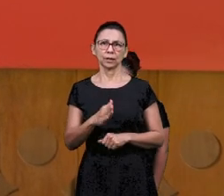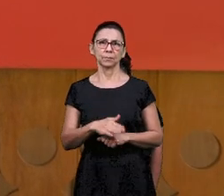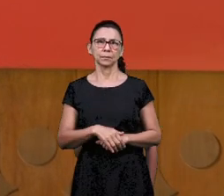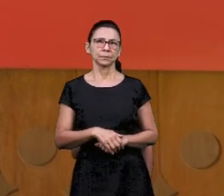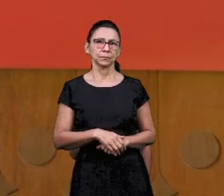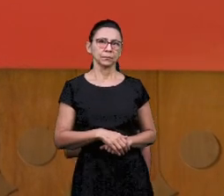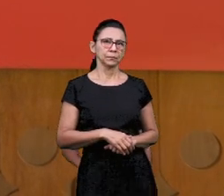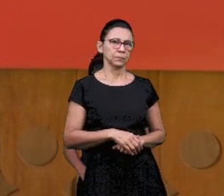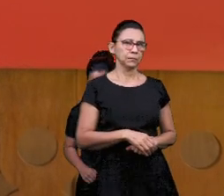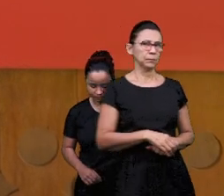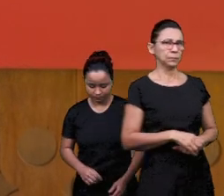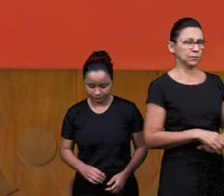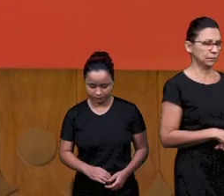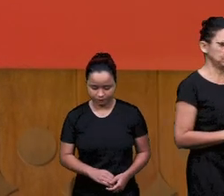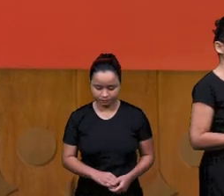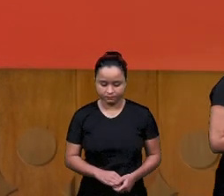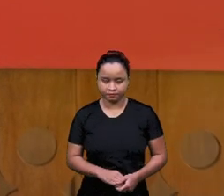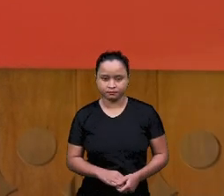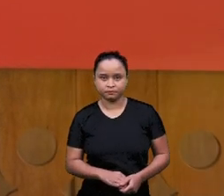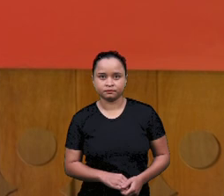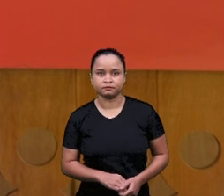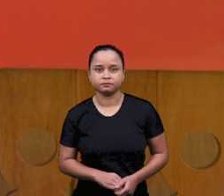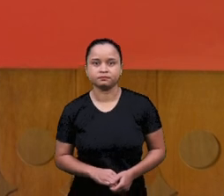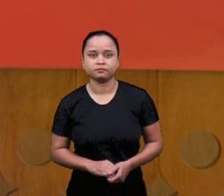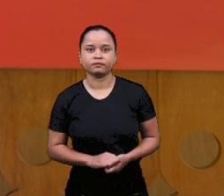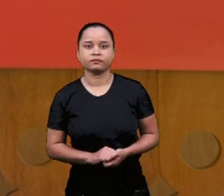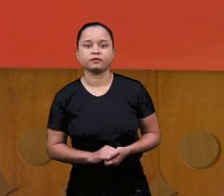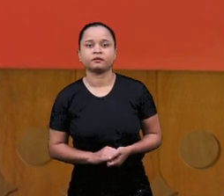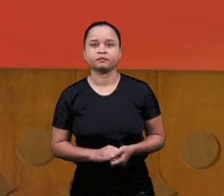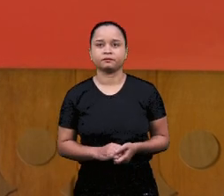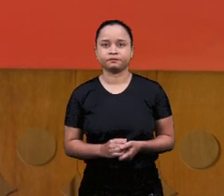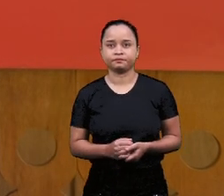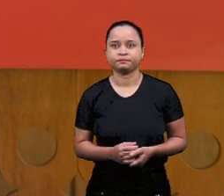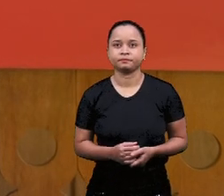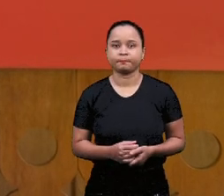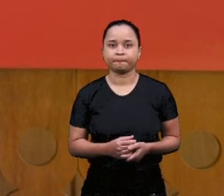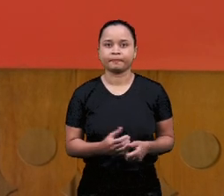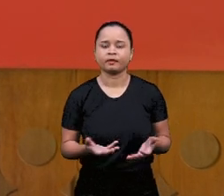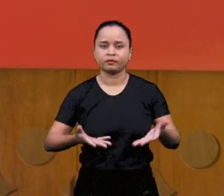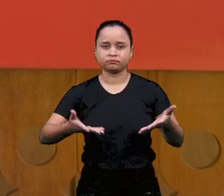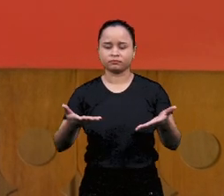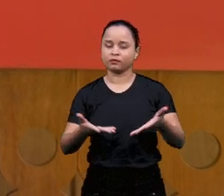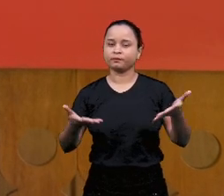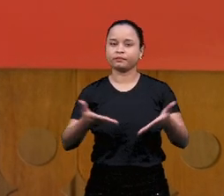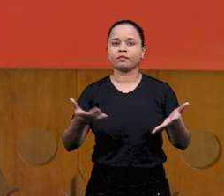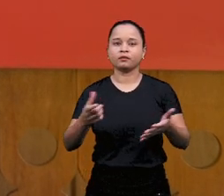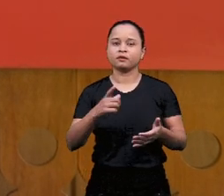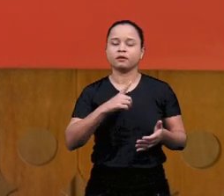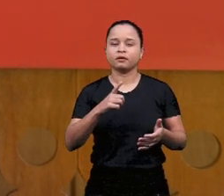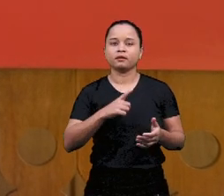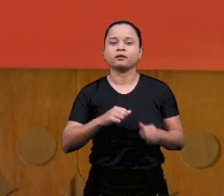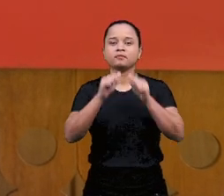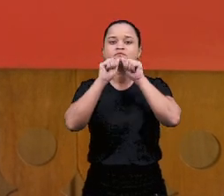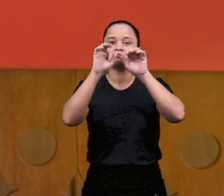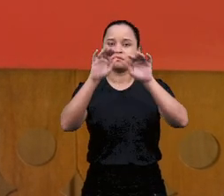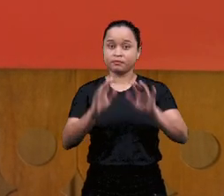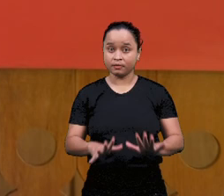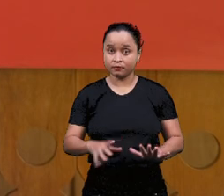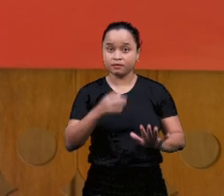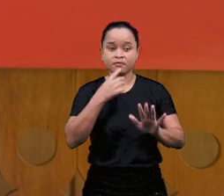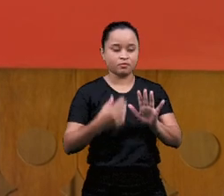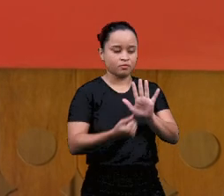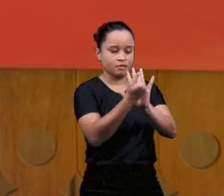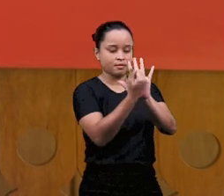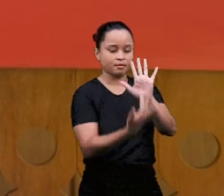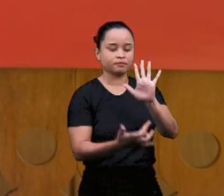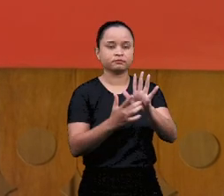pas ça. Aujourd'hui, son manteau a été coupé. Une partie de la couverture du sang de Jésus a été coupée dans sa vie